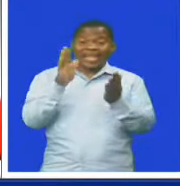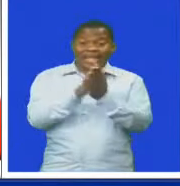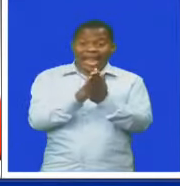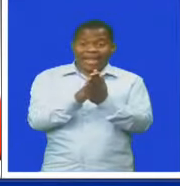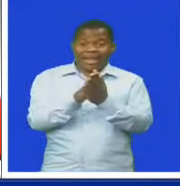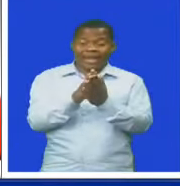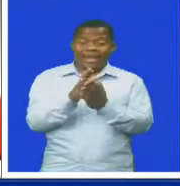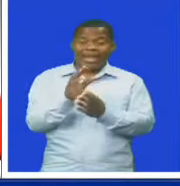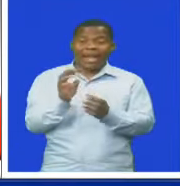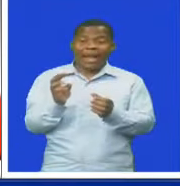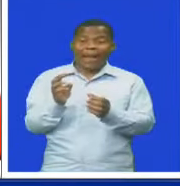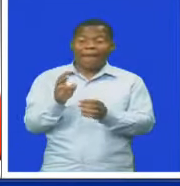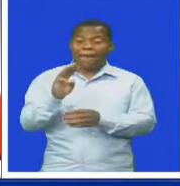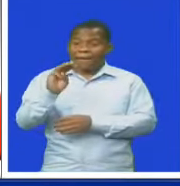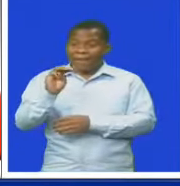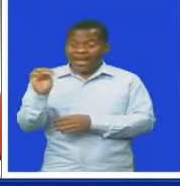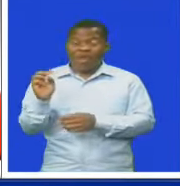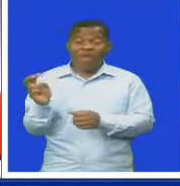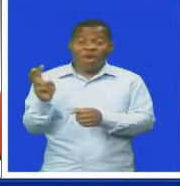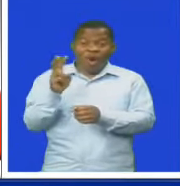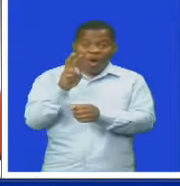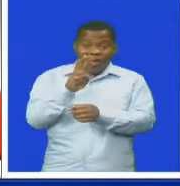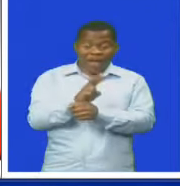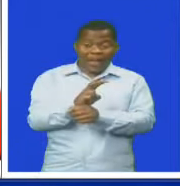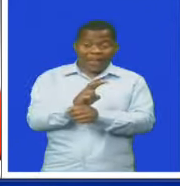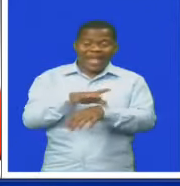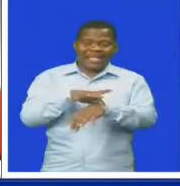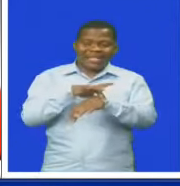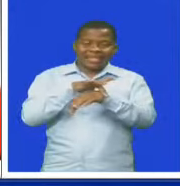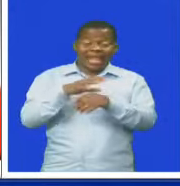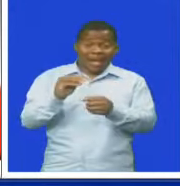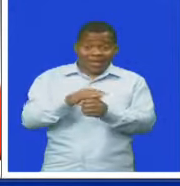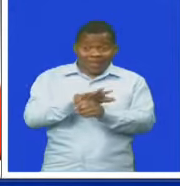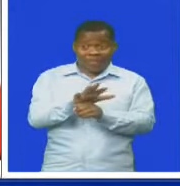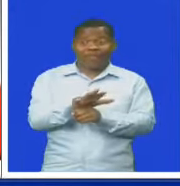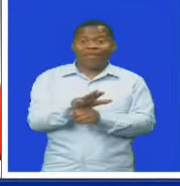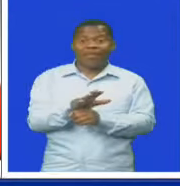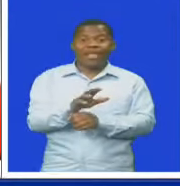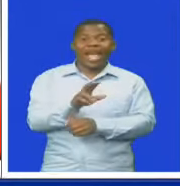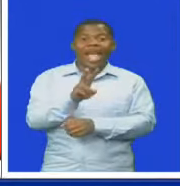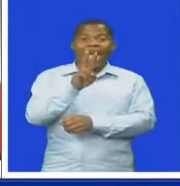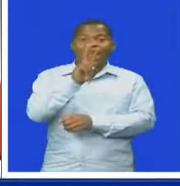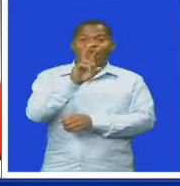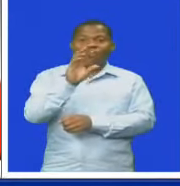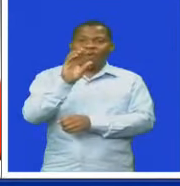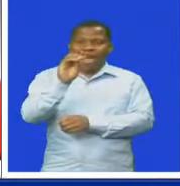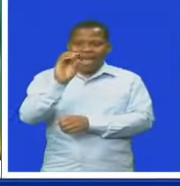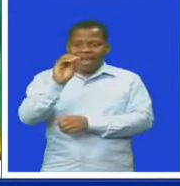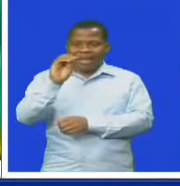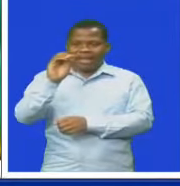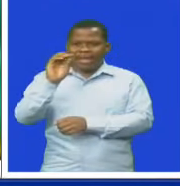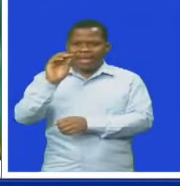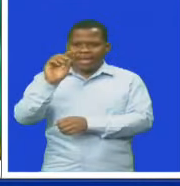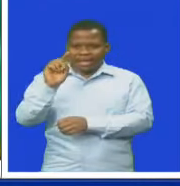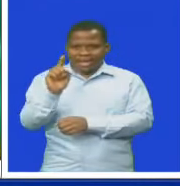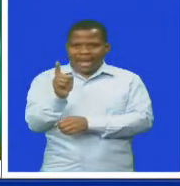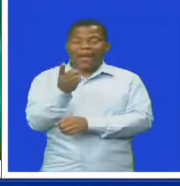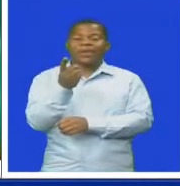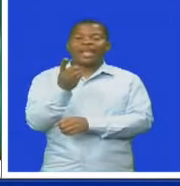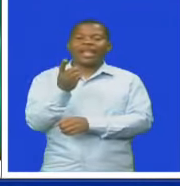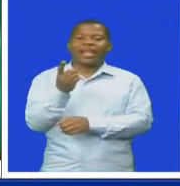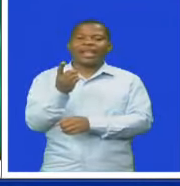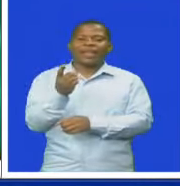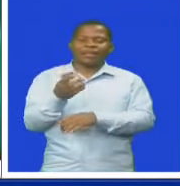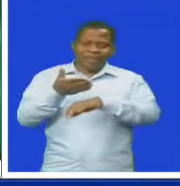ngetulu kwetinkulungwane letingemakhulu lamabili 200 bantu lesebashiyile emhlabeni ngenxa yawo lomkhuhlane kulela live. Kule libuya even leGini